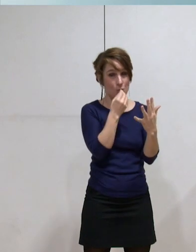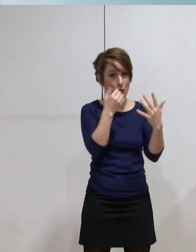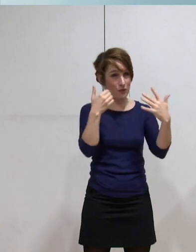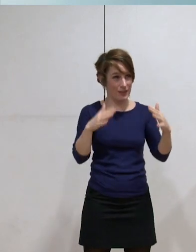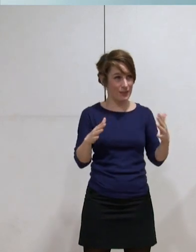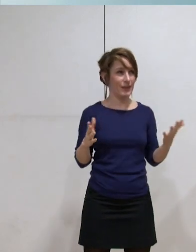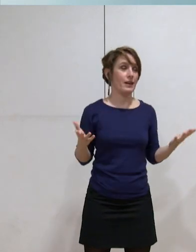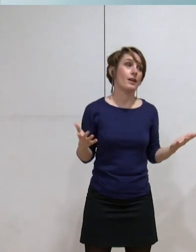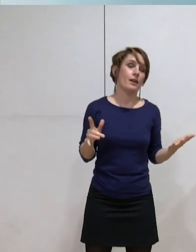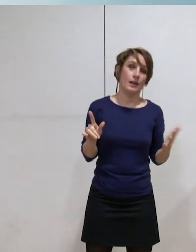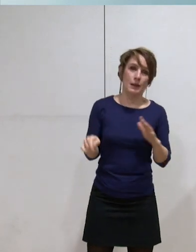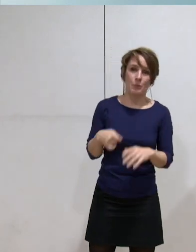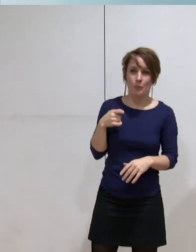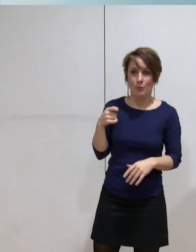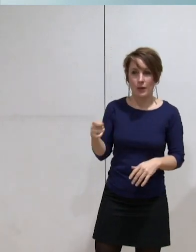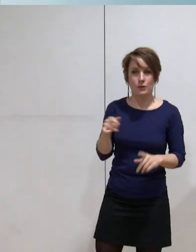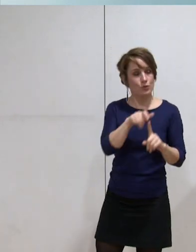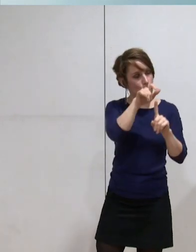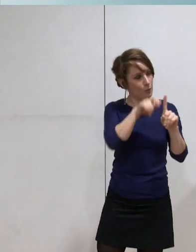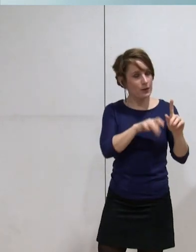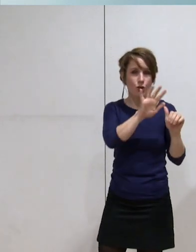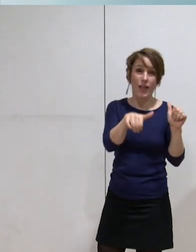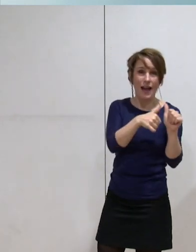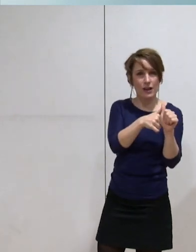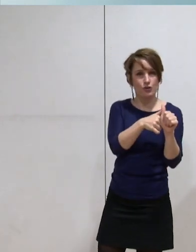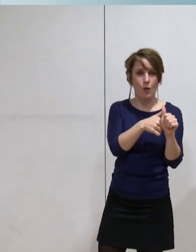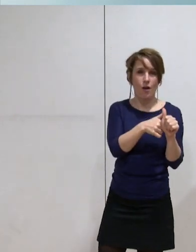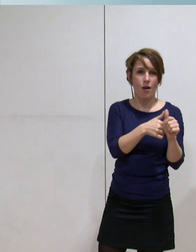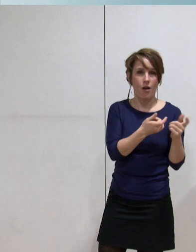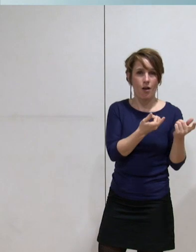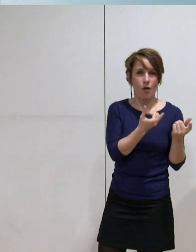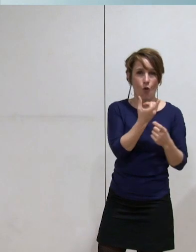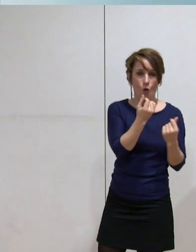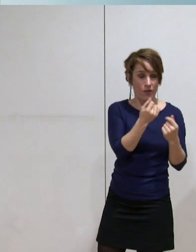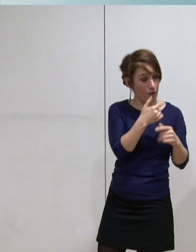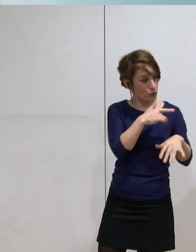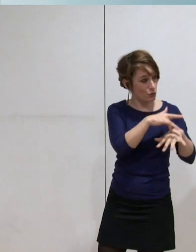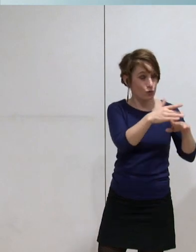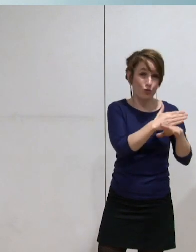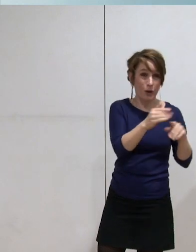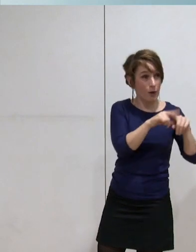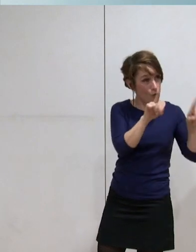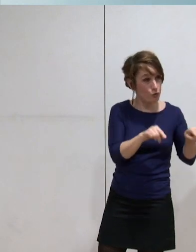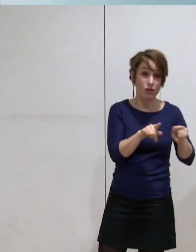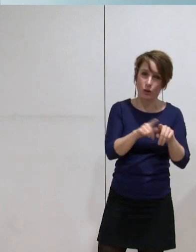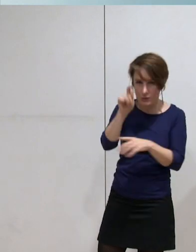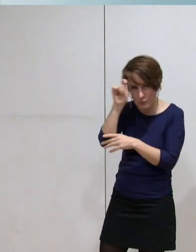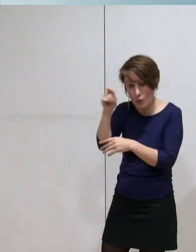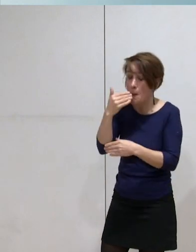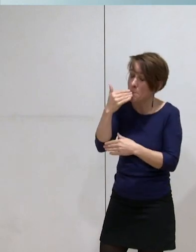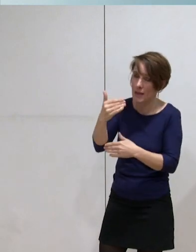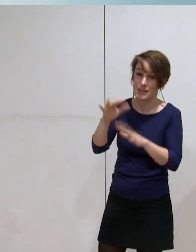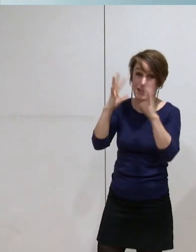évidemment à l'adjoint finance d'avoir préparé ce budget ainsi que à l'ensemble des services qui a préparé un